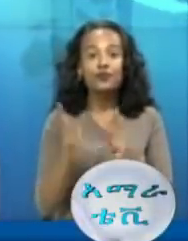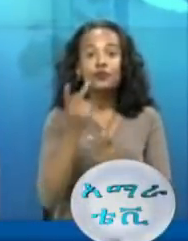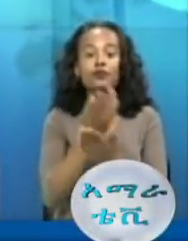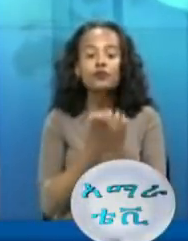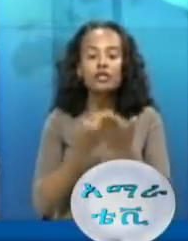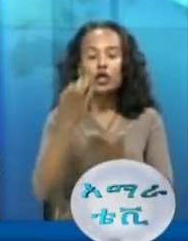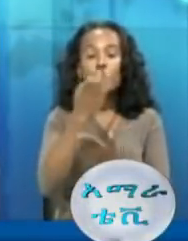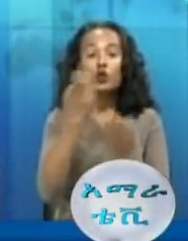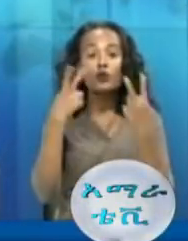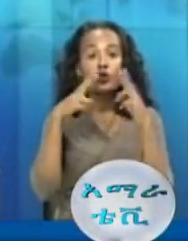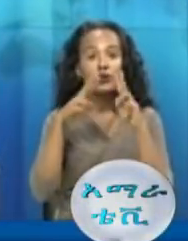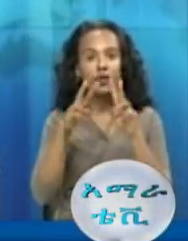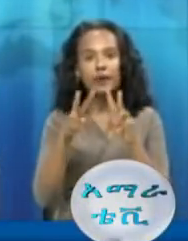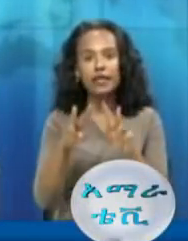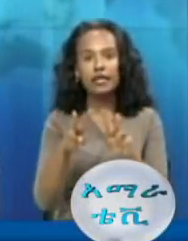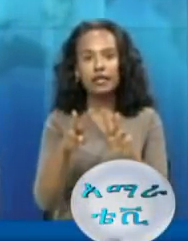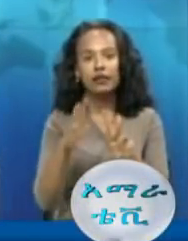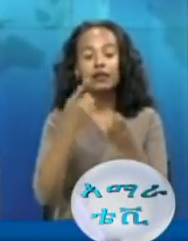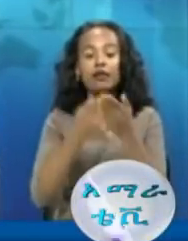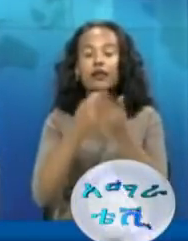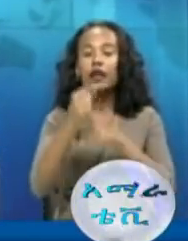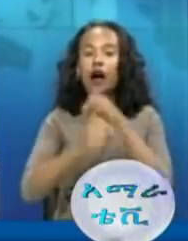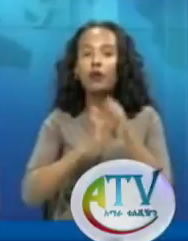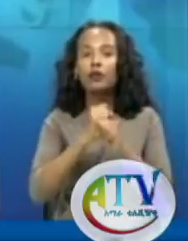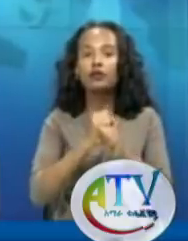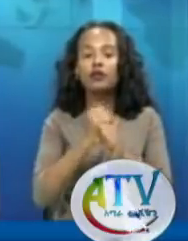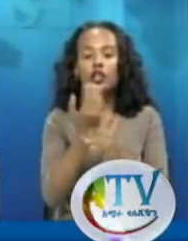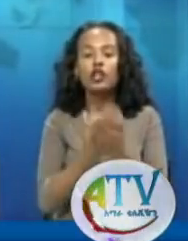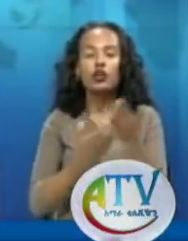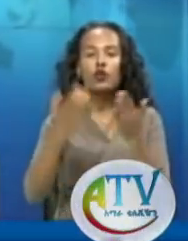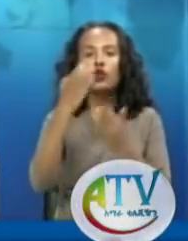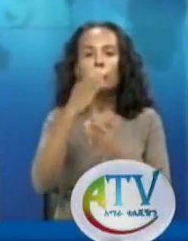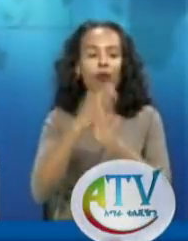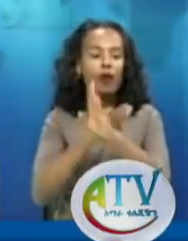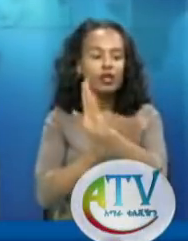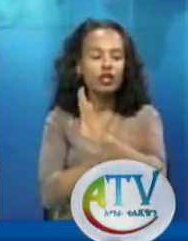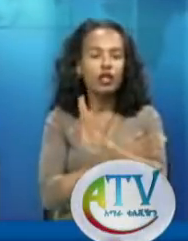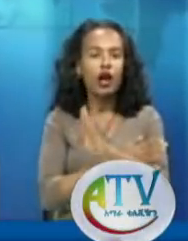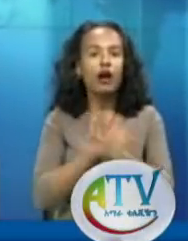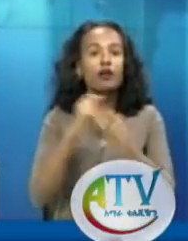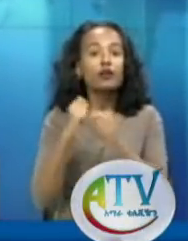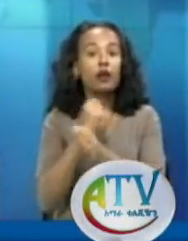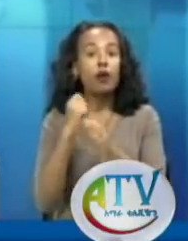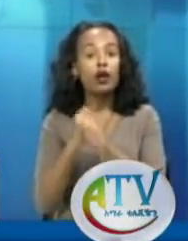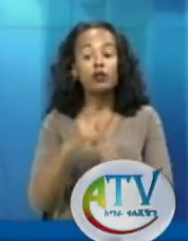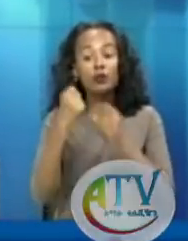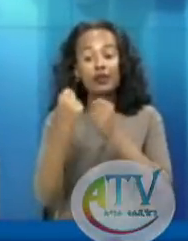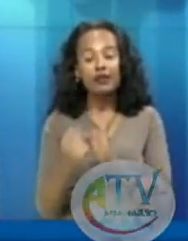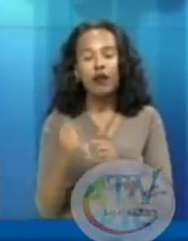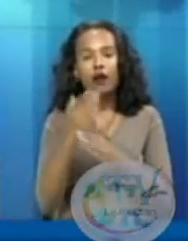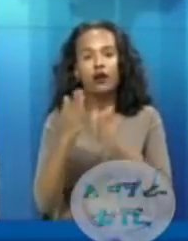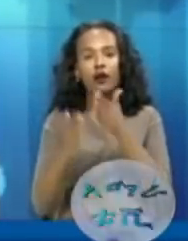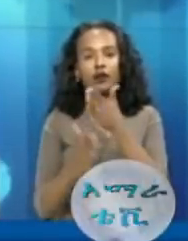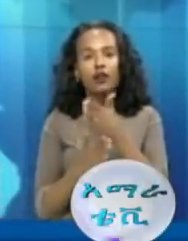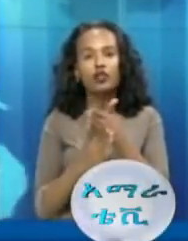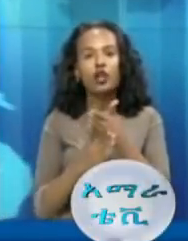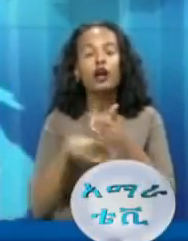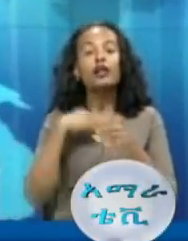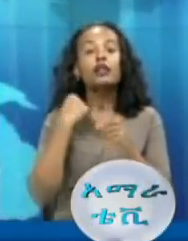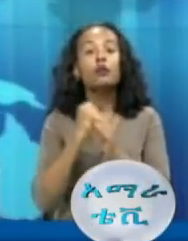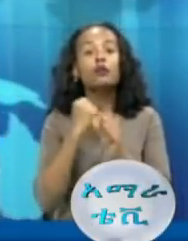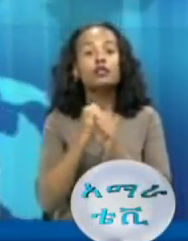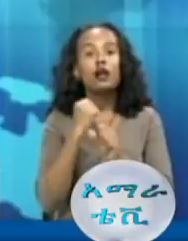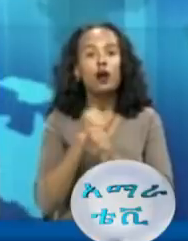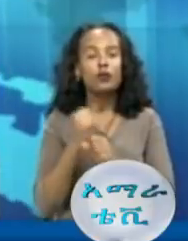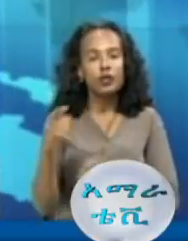ኢኮኖሚውን በተመለከተ ይህ አመት የኢኮኖሚ ማሻሻያ ተግባራት በተጠናከረ ደረጃ የሚከናወንበት